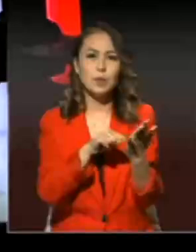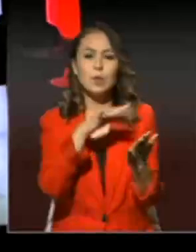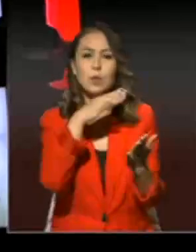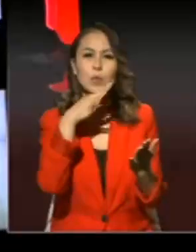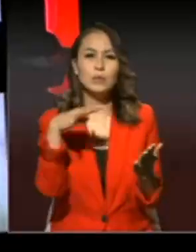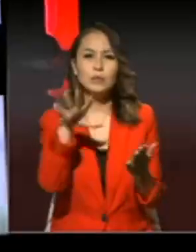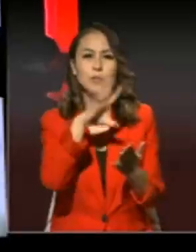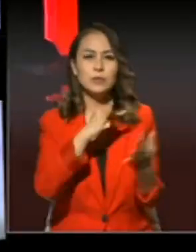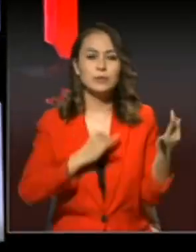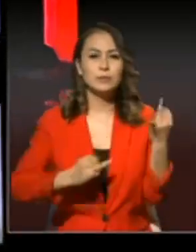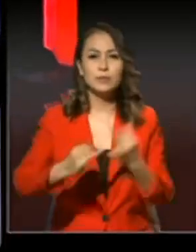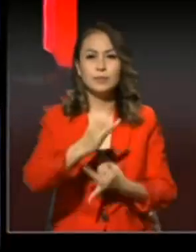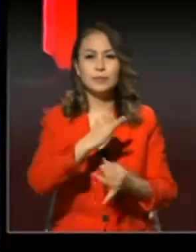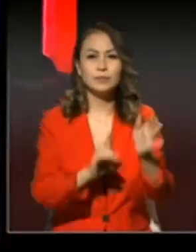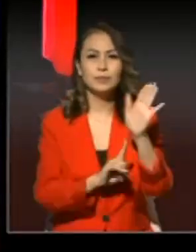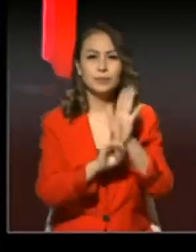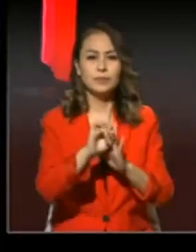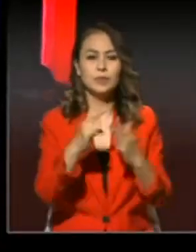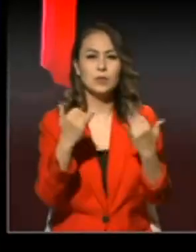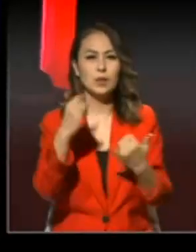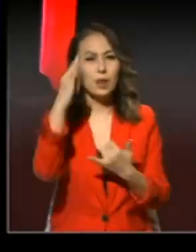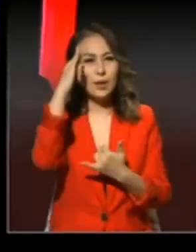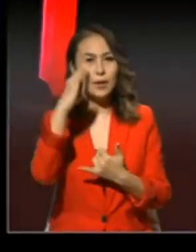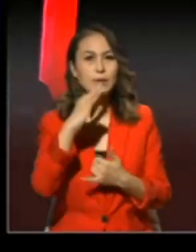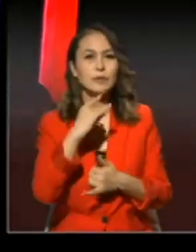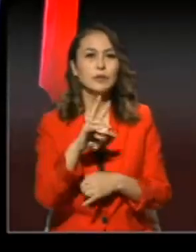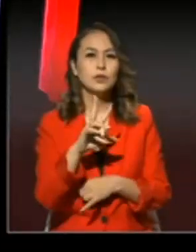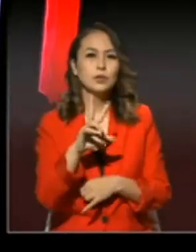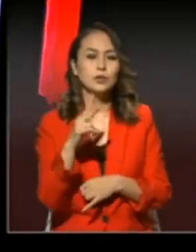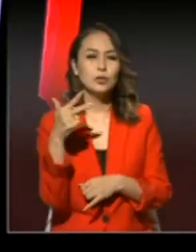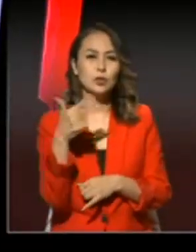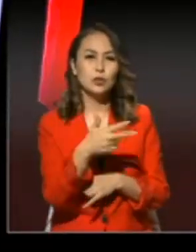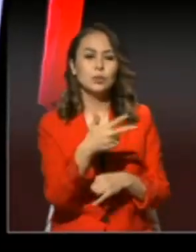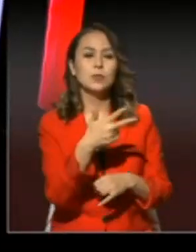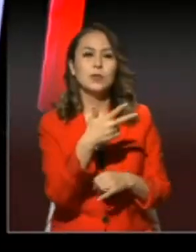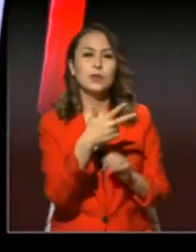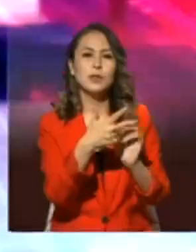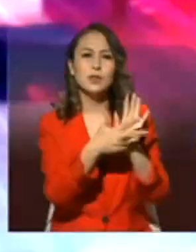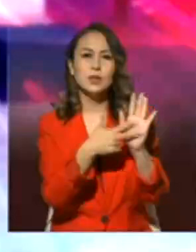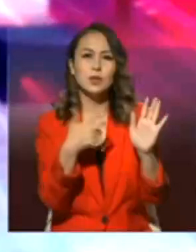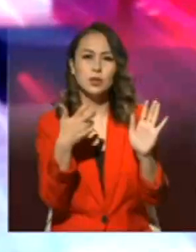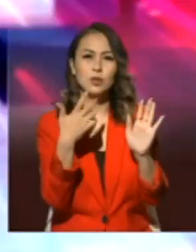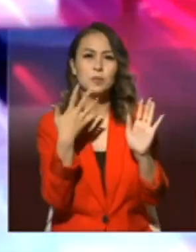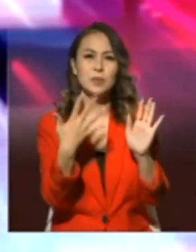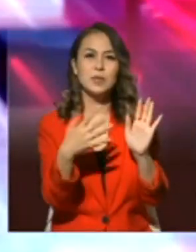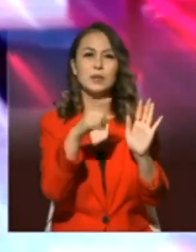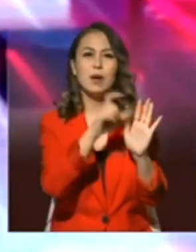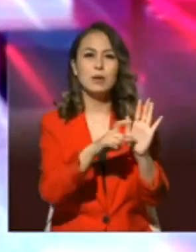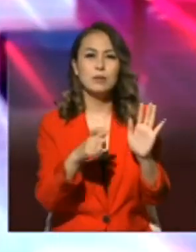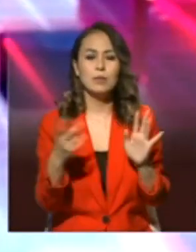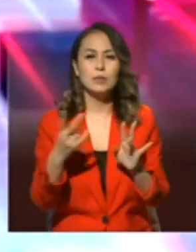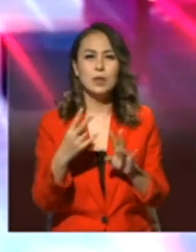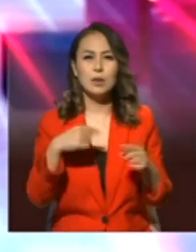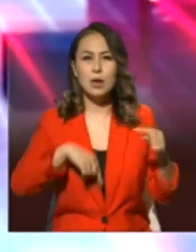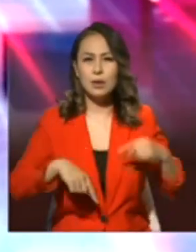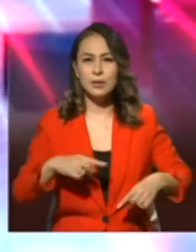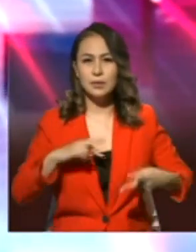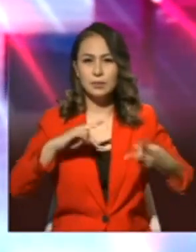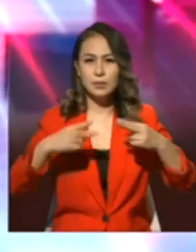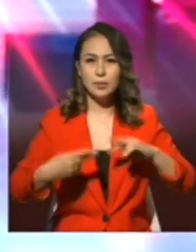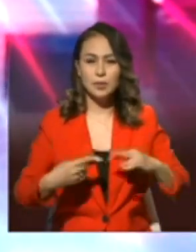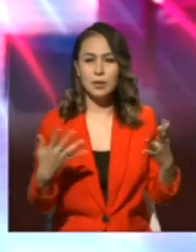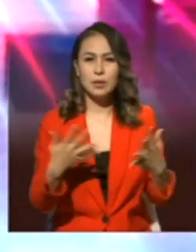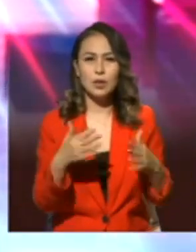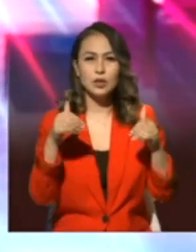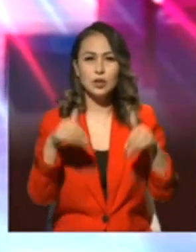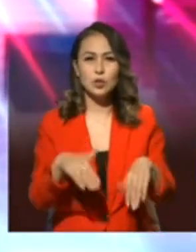арасында қызуылық талқыға түсіп жатыр. Қазір Қазақстанда 3805 адам донорлыққа зәру. Трансплантация мәселесін елде қалай шешуге